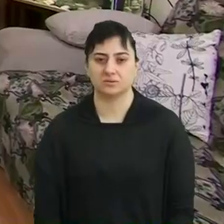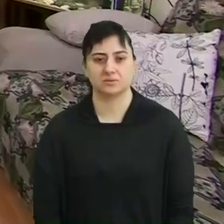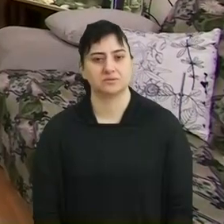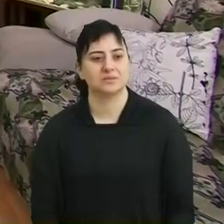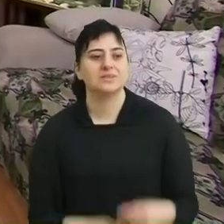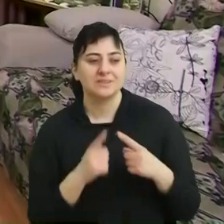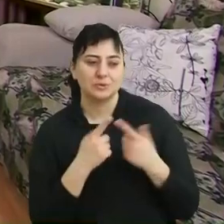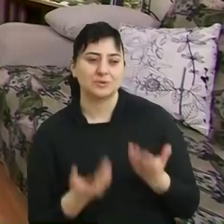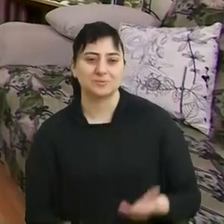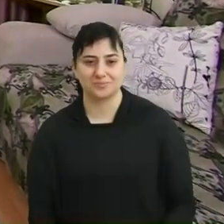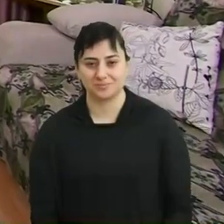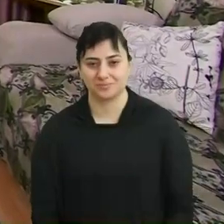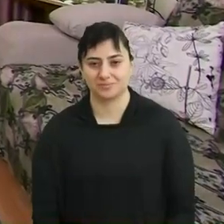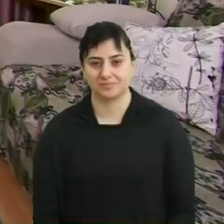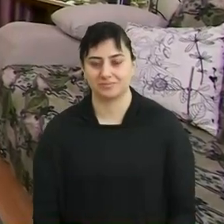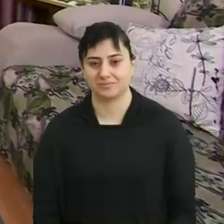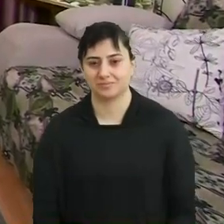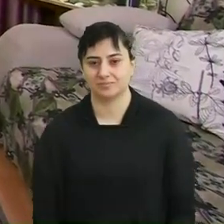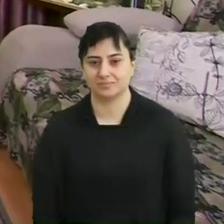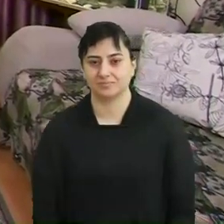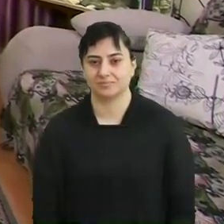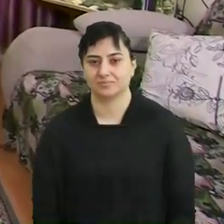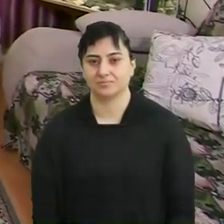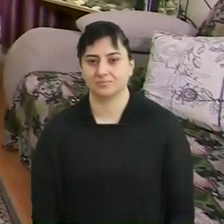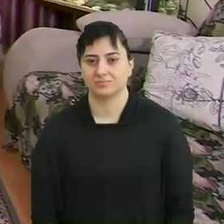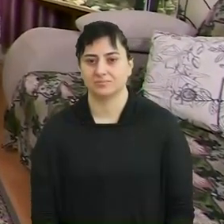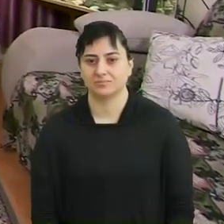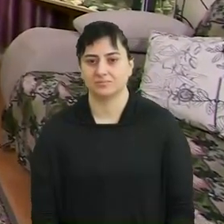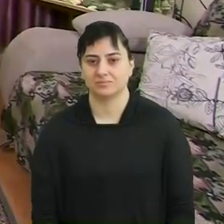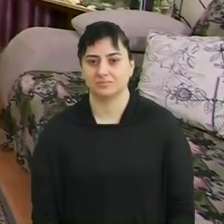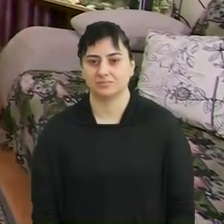Sağ ol, teşekkür ederim. Cömertliğiyle böbürlenerek müştemilattan çıktı.